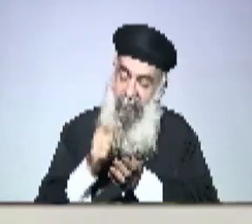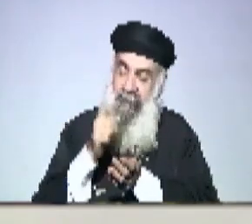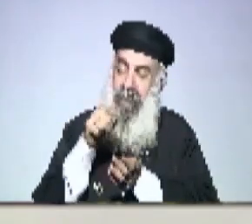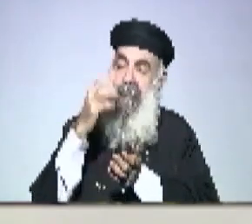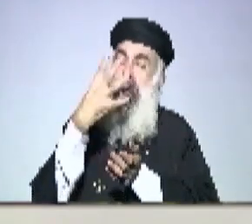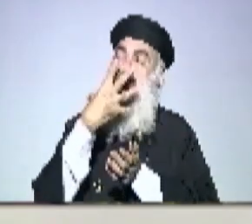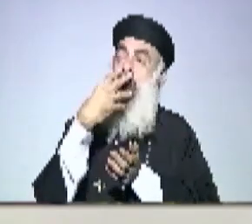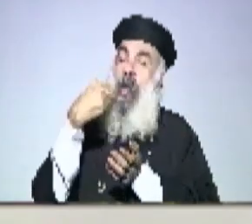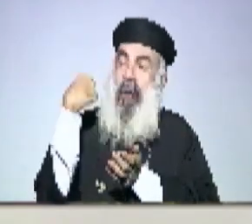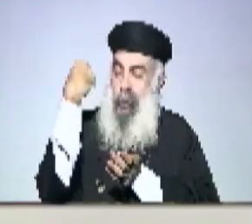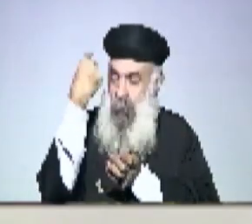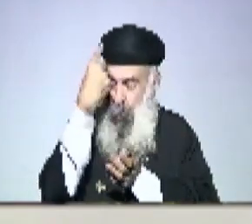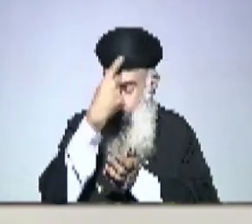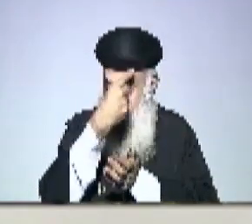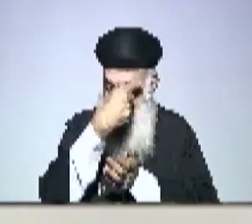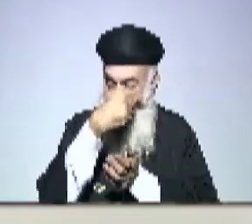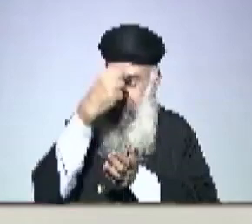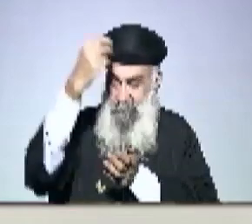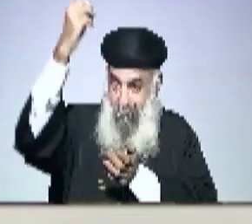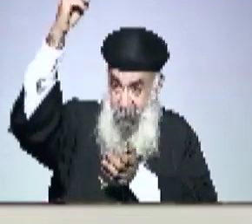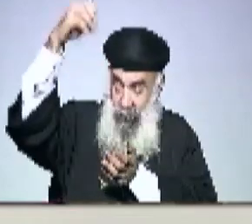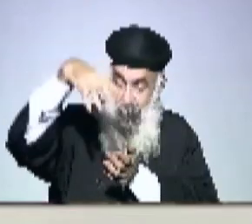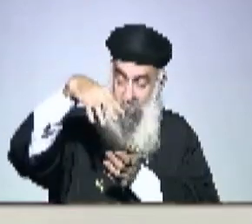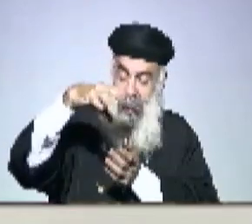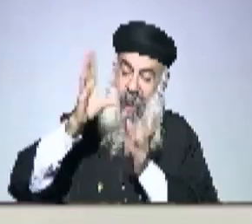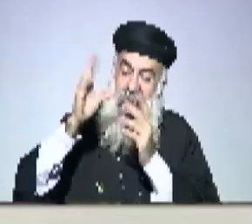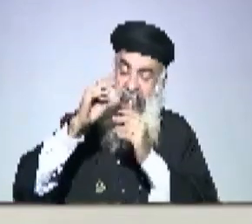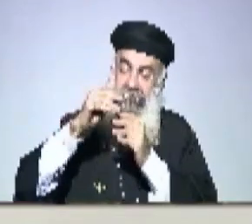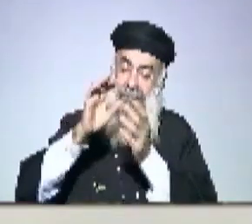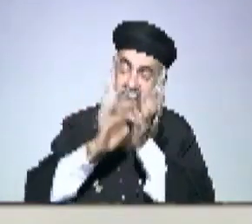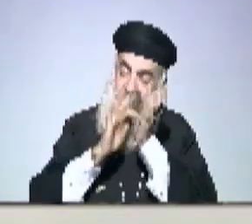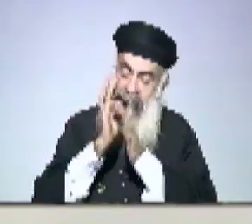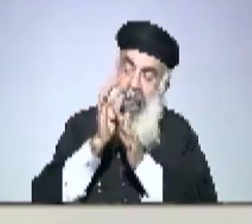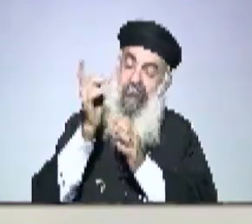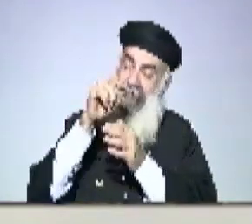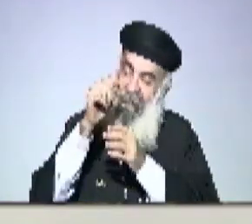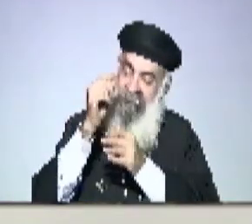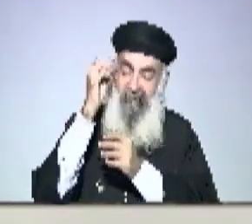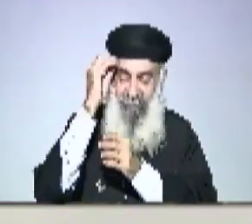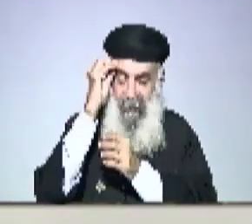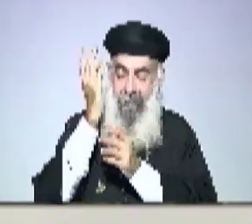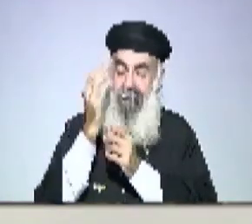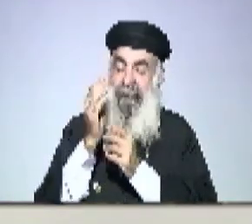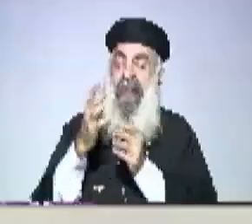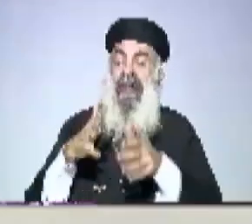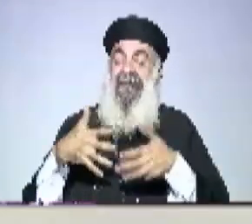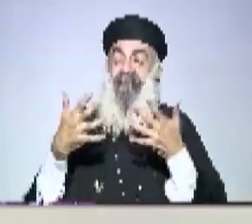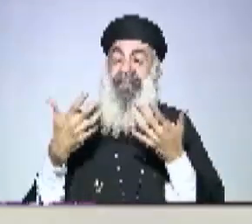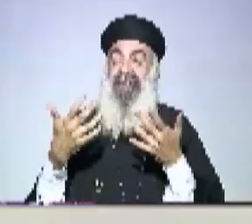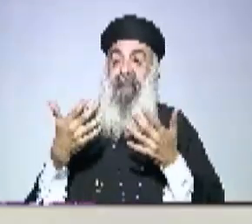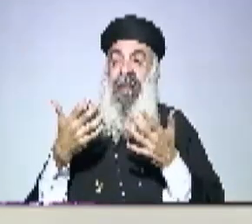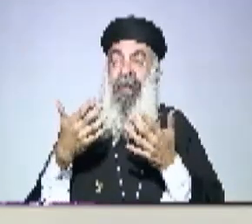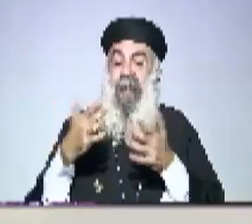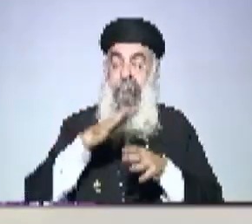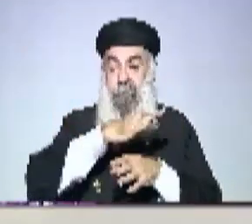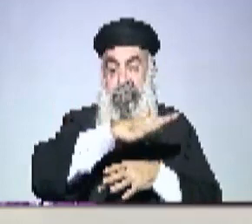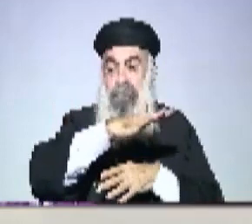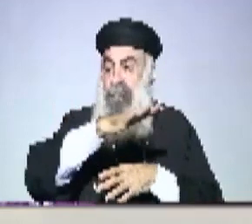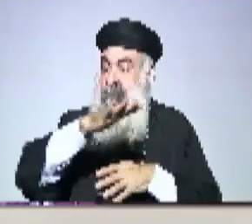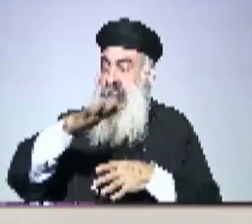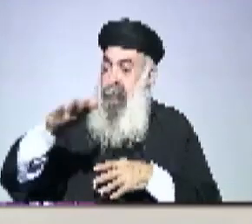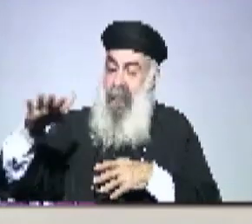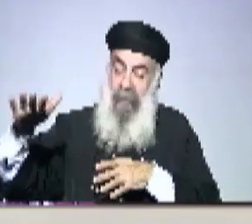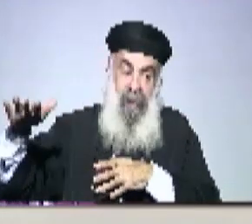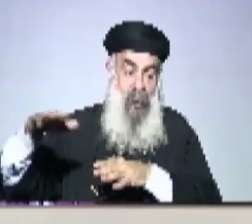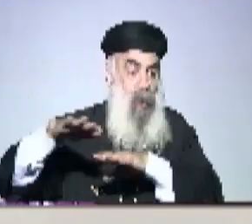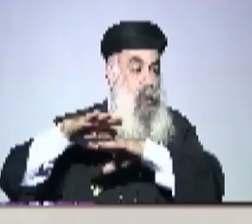الروح القدس ايام المسيه لكن فيها نفس المعنى تفرح البريه